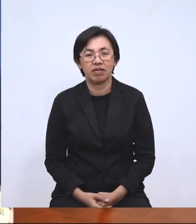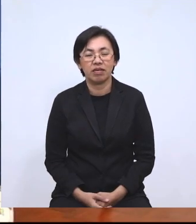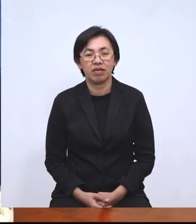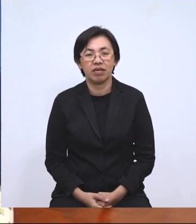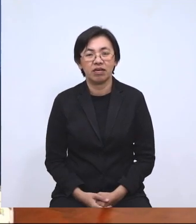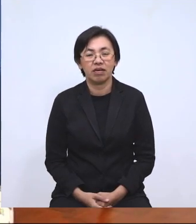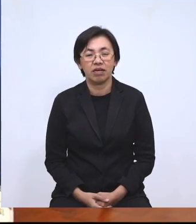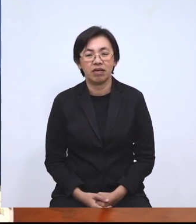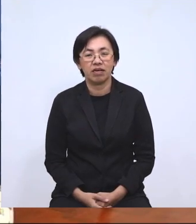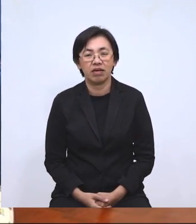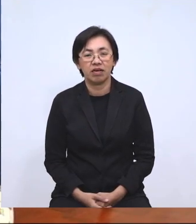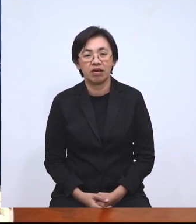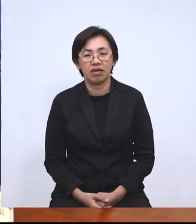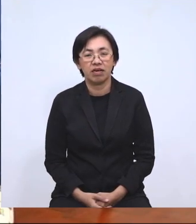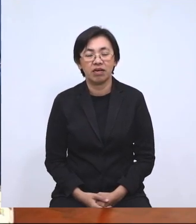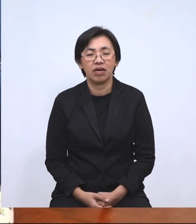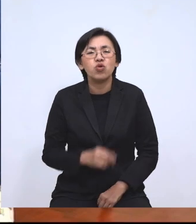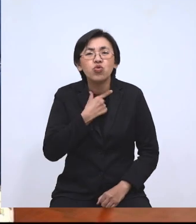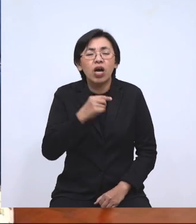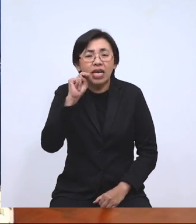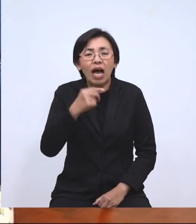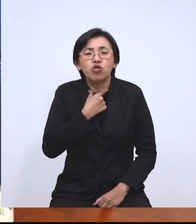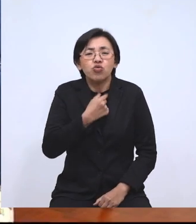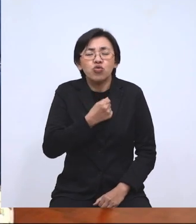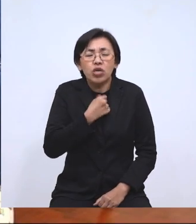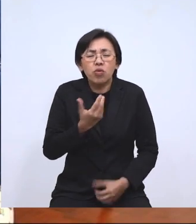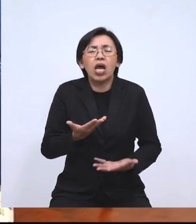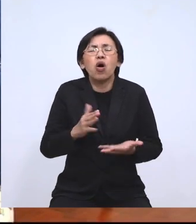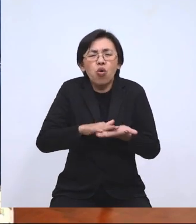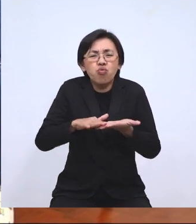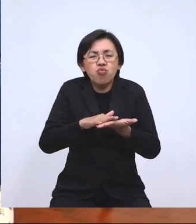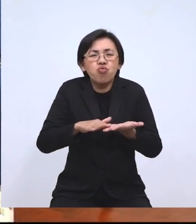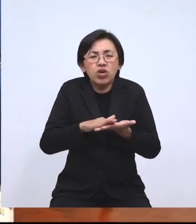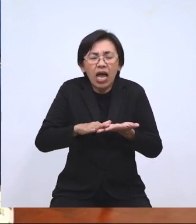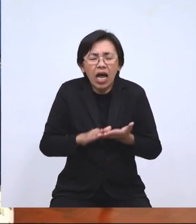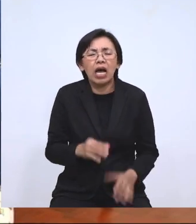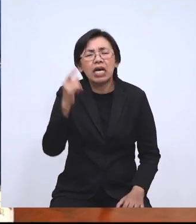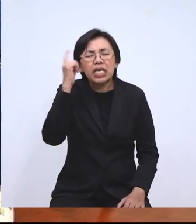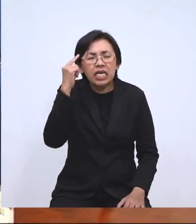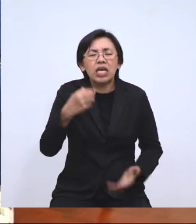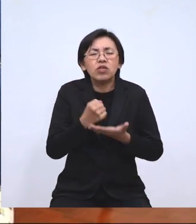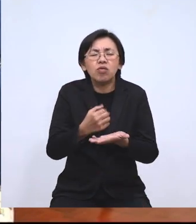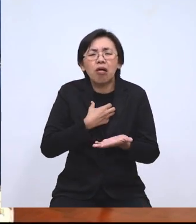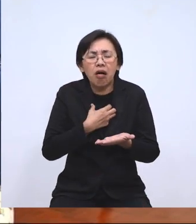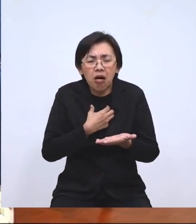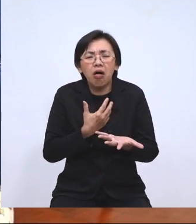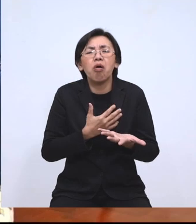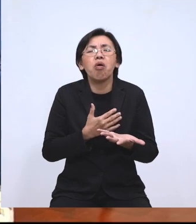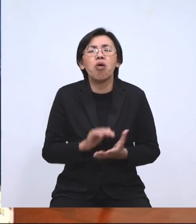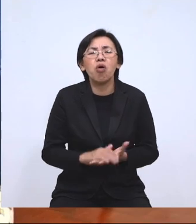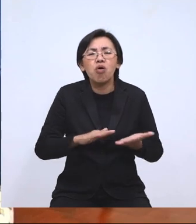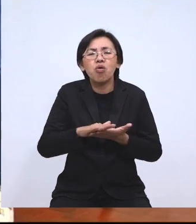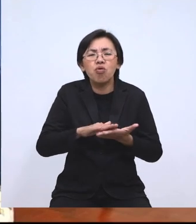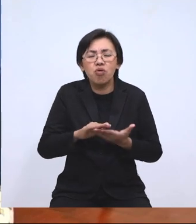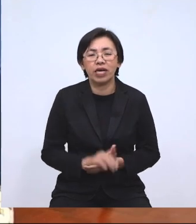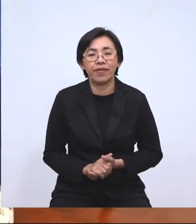ไม่เติมขอโทษ ก็บอกว่าหิวน้ำระหว่างดีเราขอโทษ วาง ระหว่างดี วางครับ ว